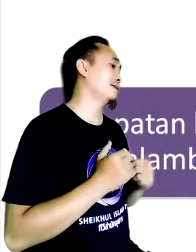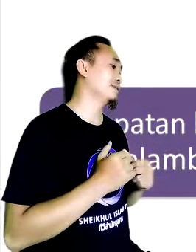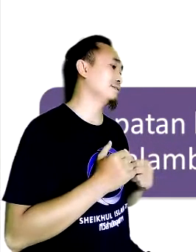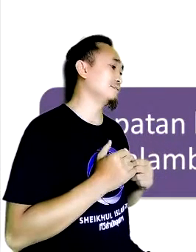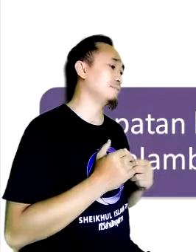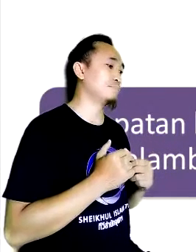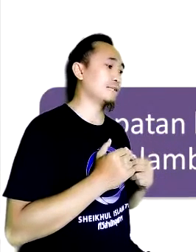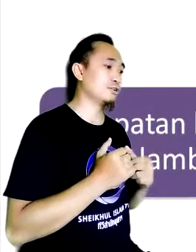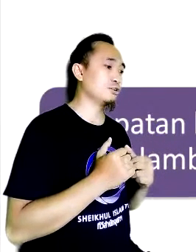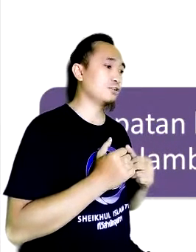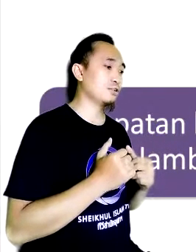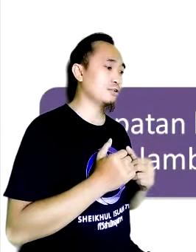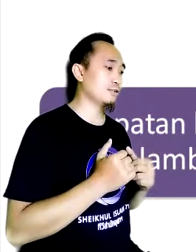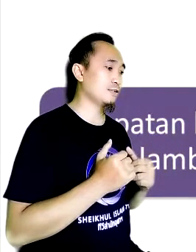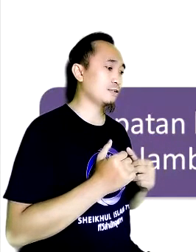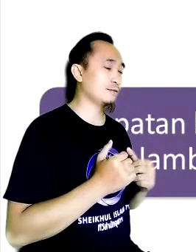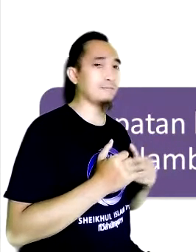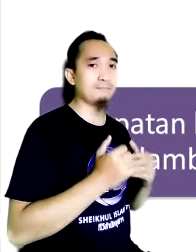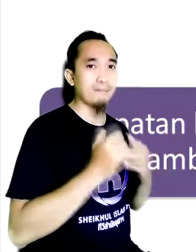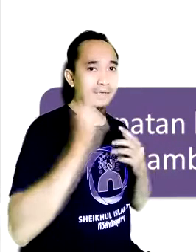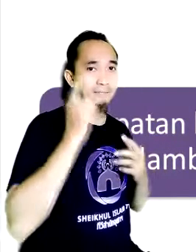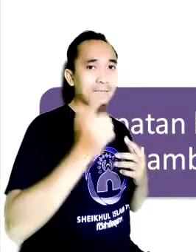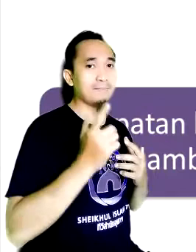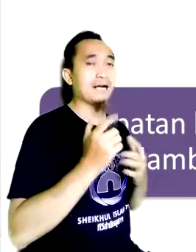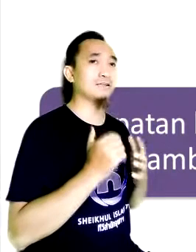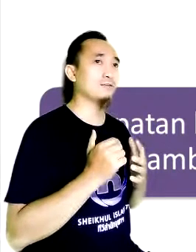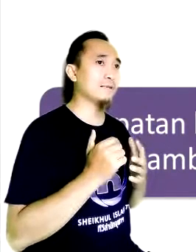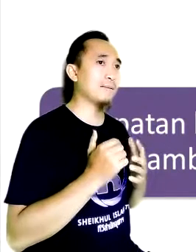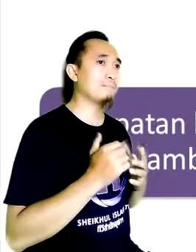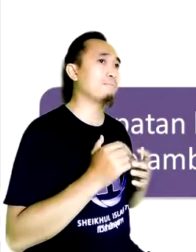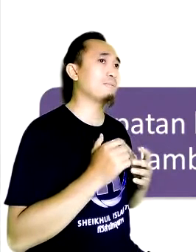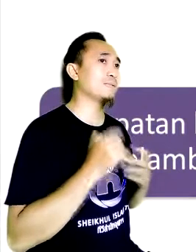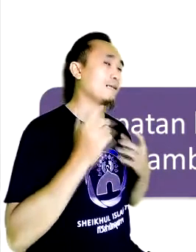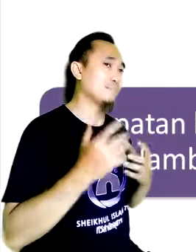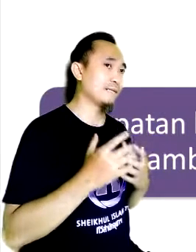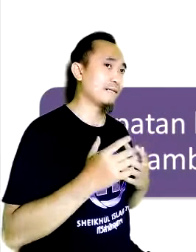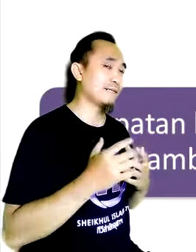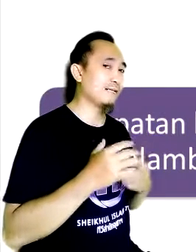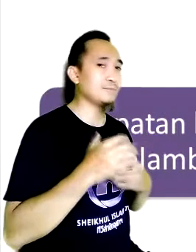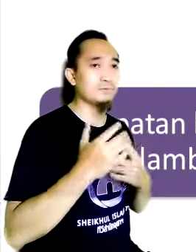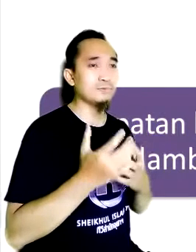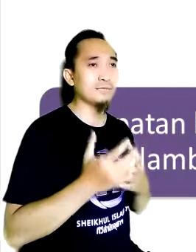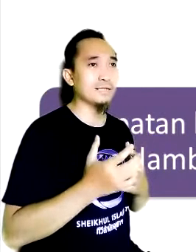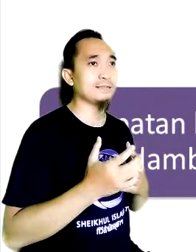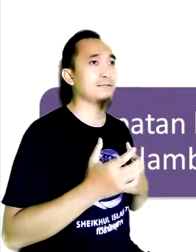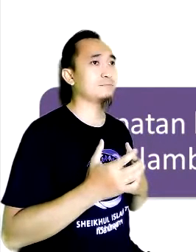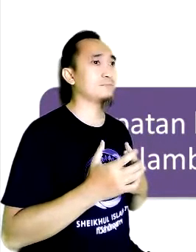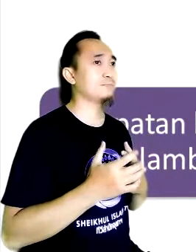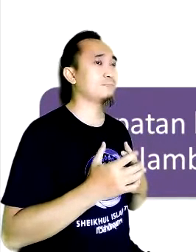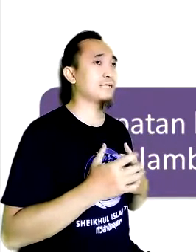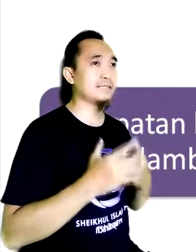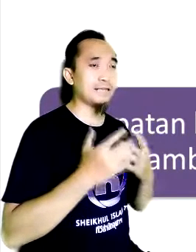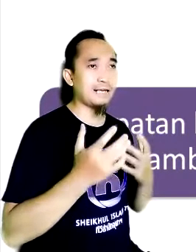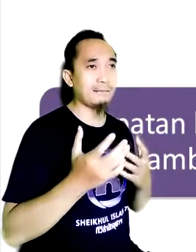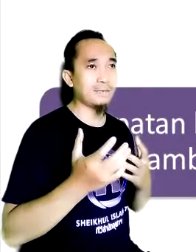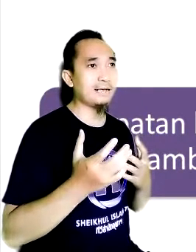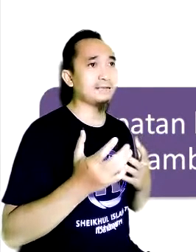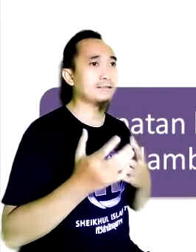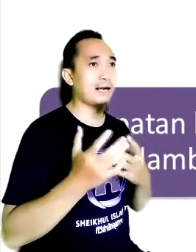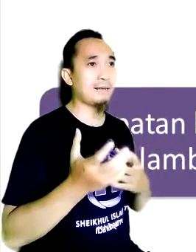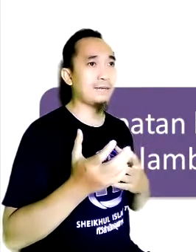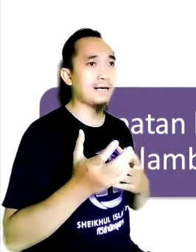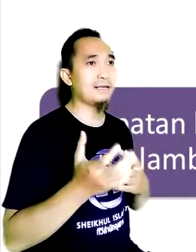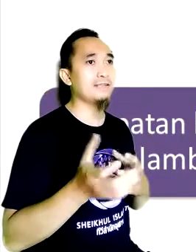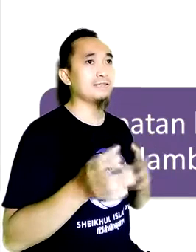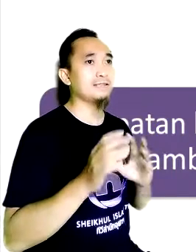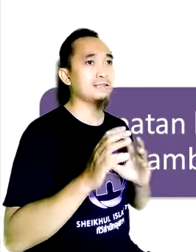adalah bentuk mind map atau apa, peta pikiran. Kalian bisa membuat pengertian apa